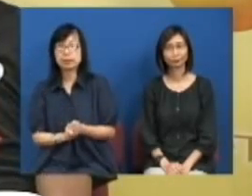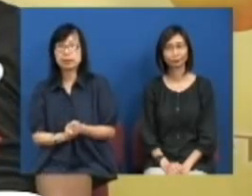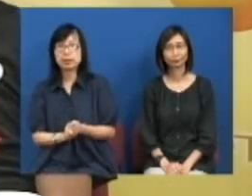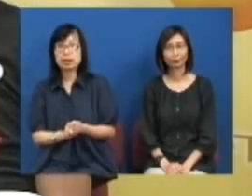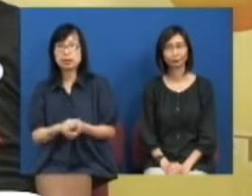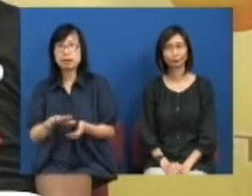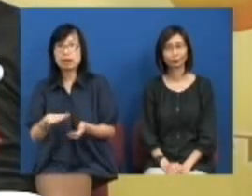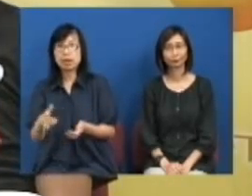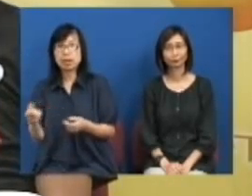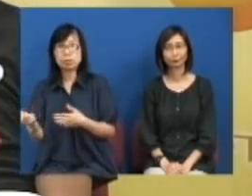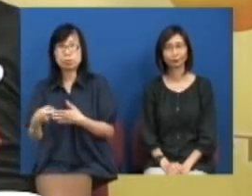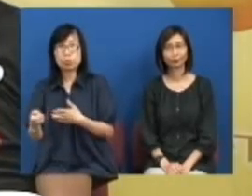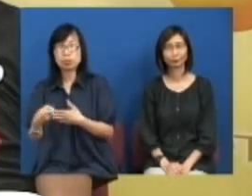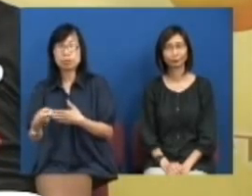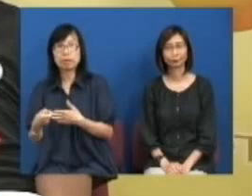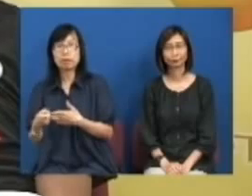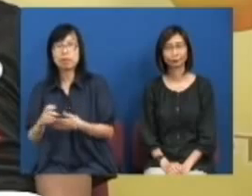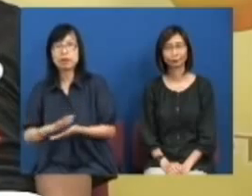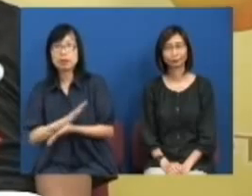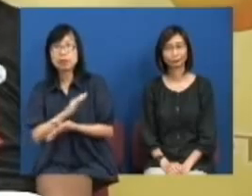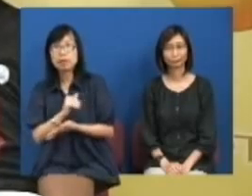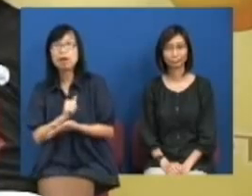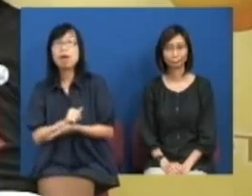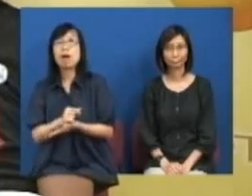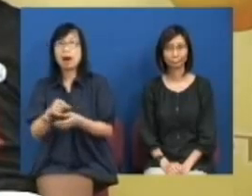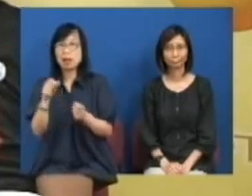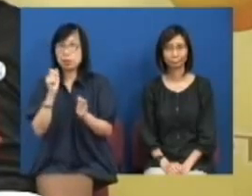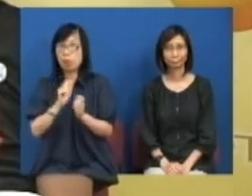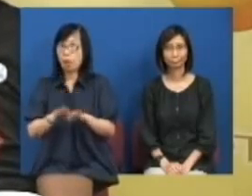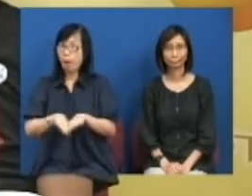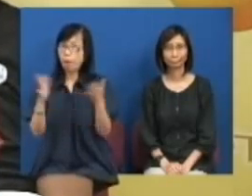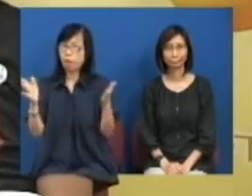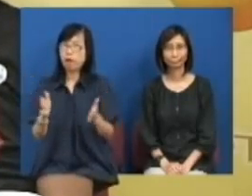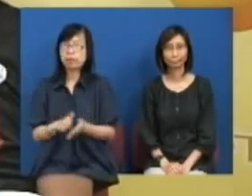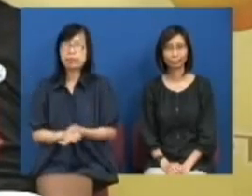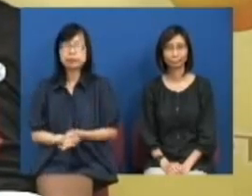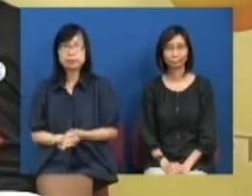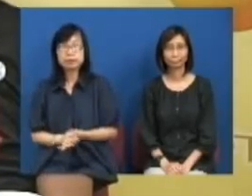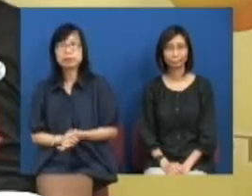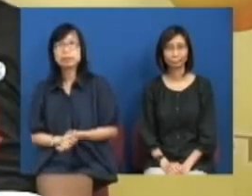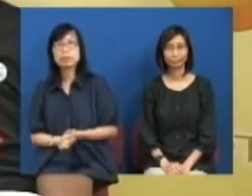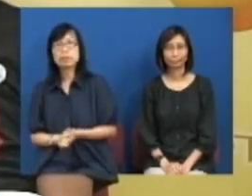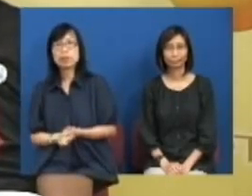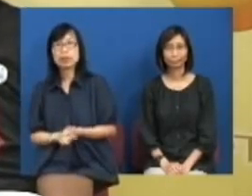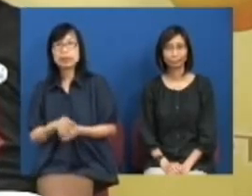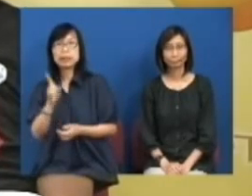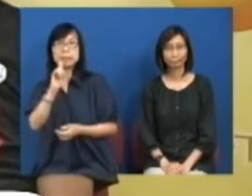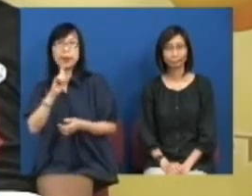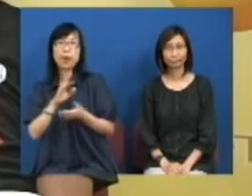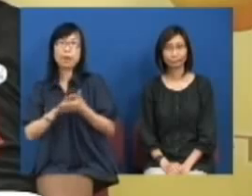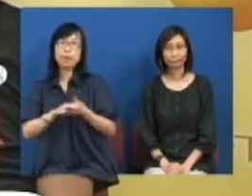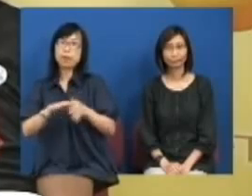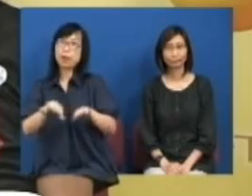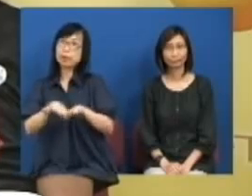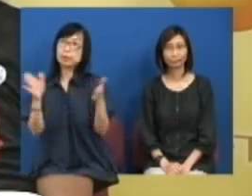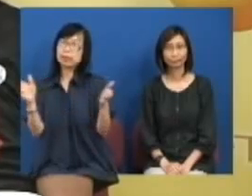但係咧近年咧就喺度開礦，咁開礦點樣開法？